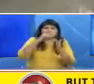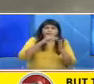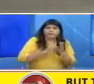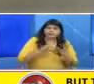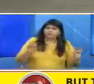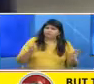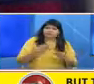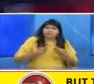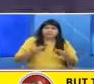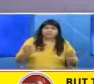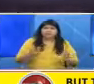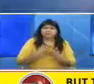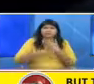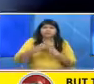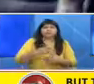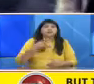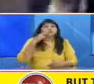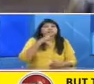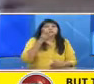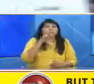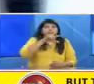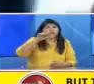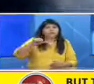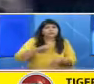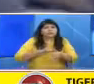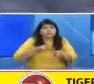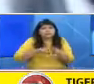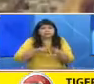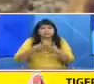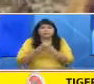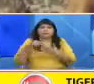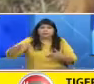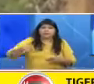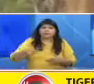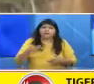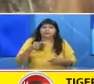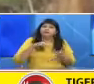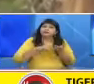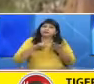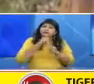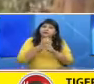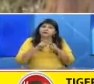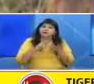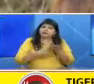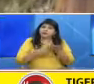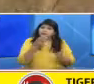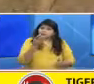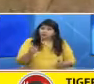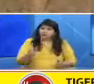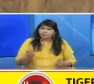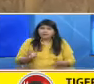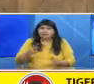जल्द पूरा करते हैं। हमने 2019 में ही अपने यहाँ टाइगर की संख्या दोगुनी कर